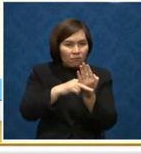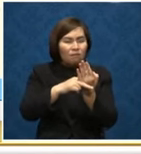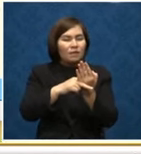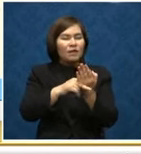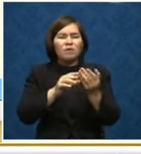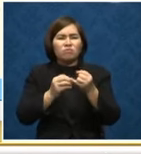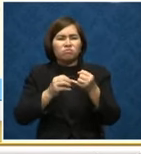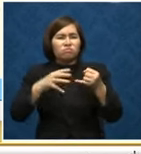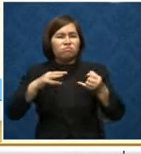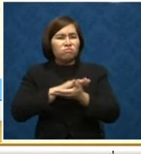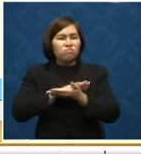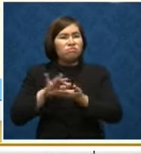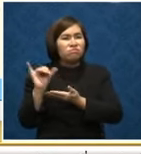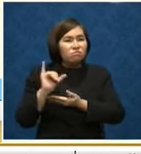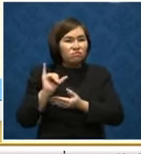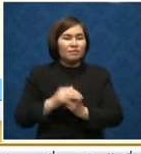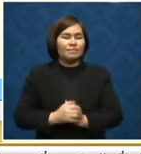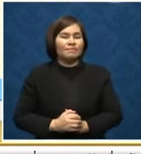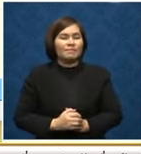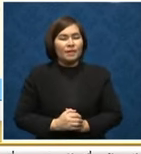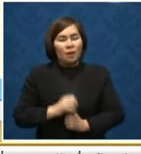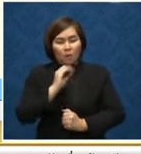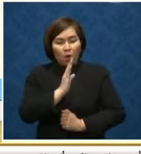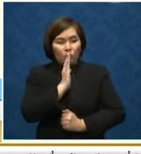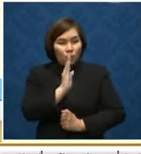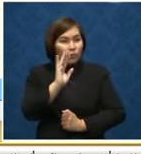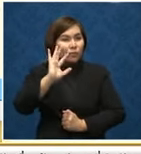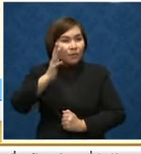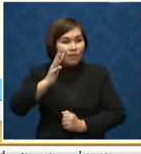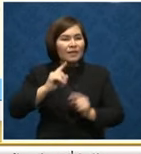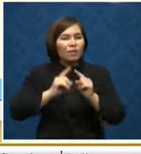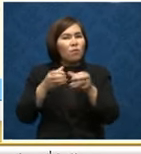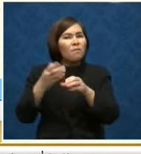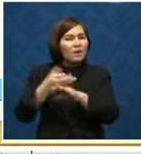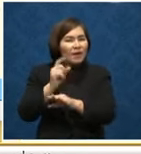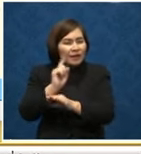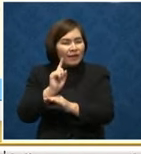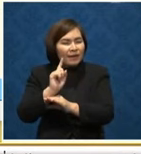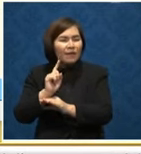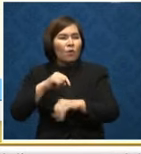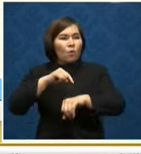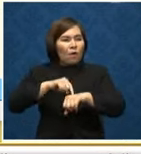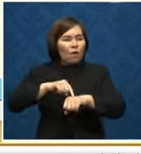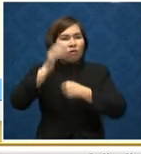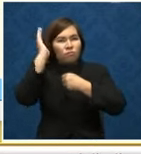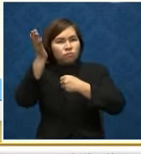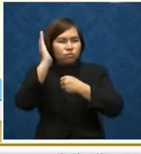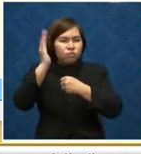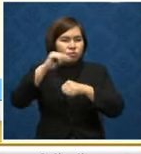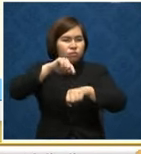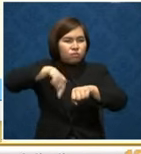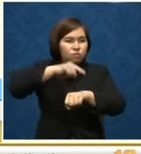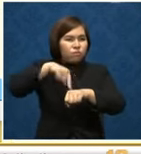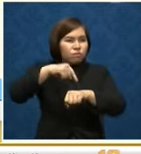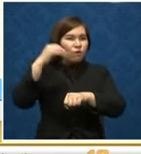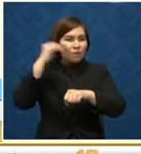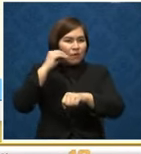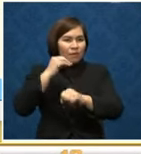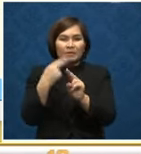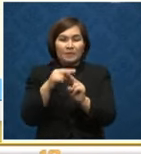แล้วเสร็จและทันแน่นอนครับท่านไม่ได้เอ่ยโดยตรงว่าเป็นพรรคการเมืองใดที่ใช้เวลาในการอภิปรายเป็นจำนวนมากขนา